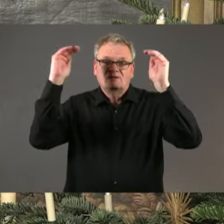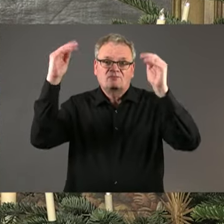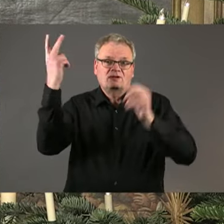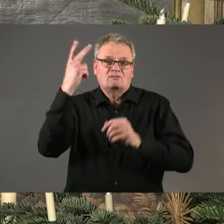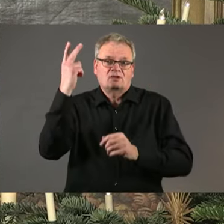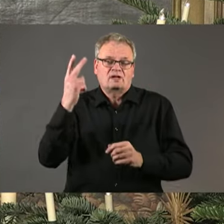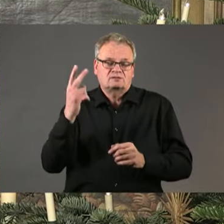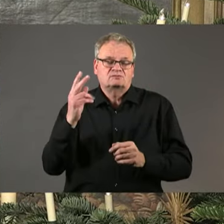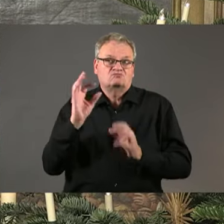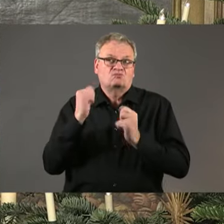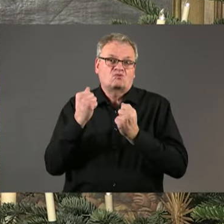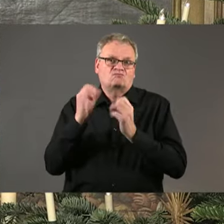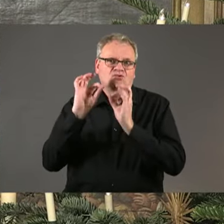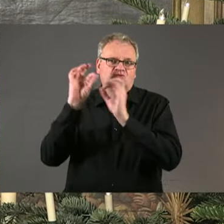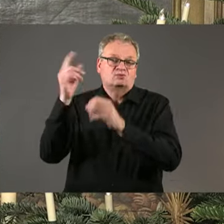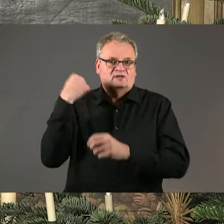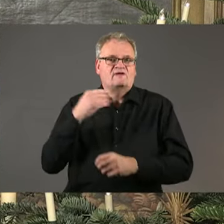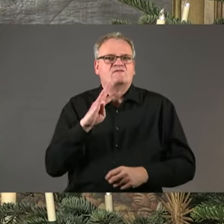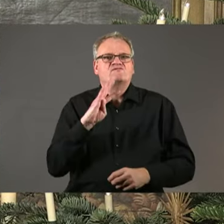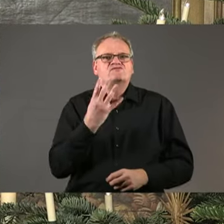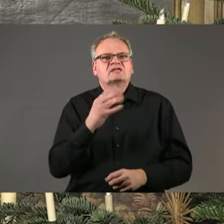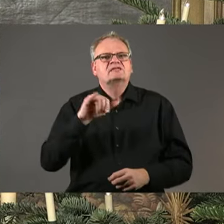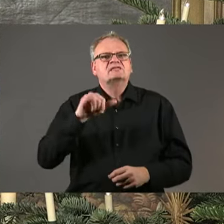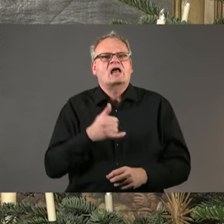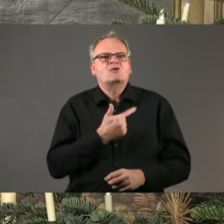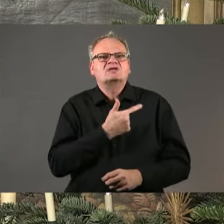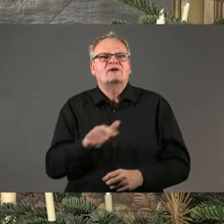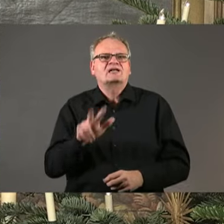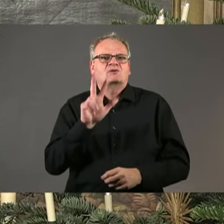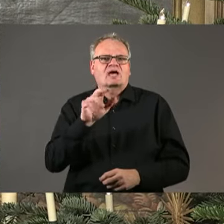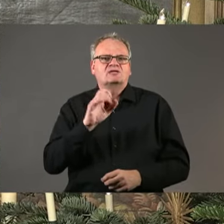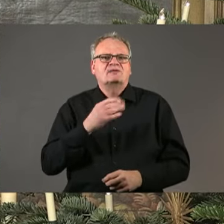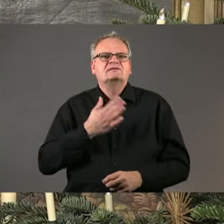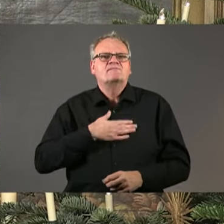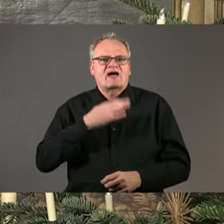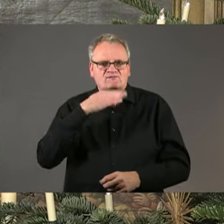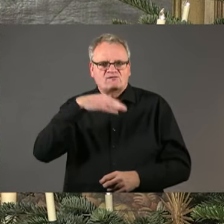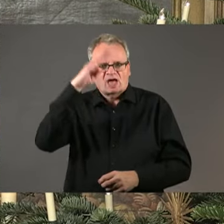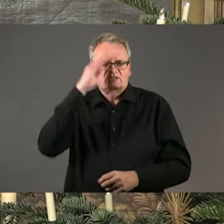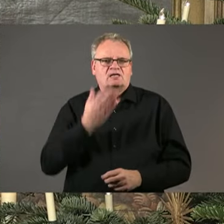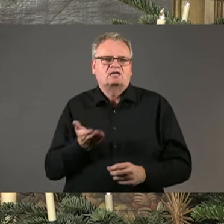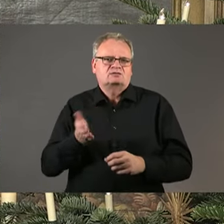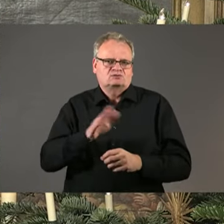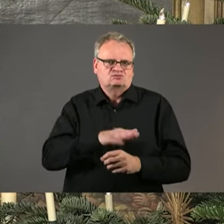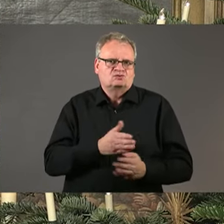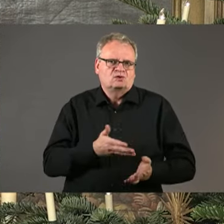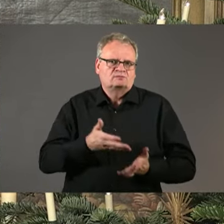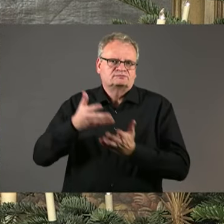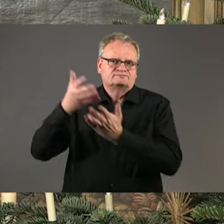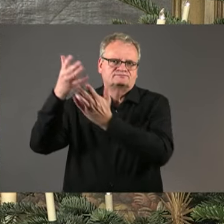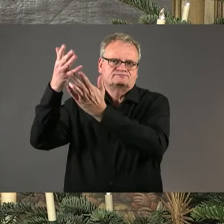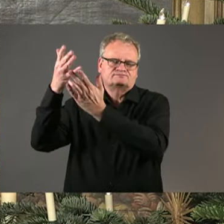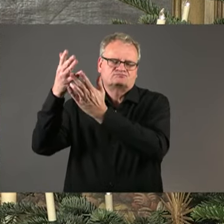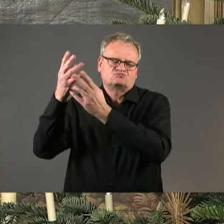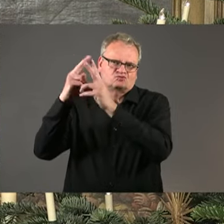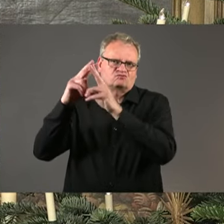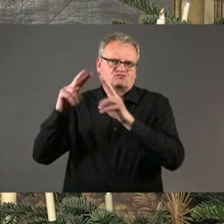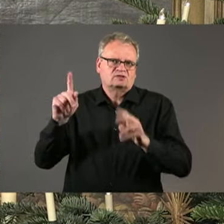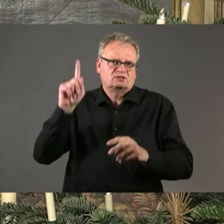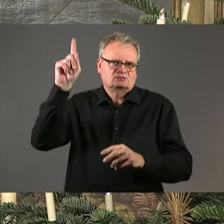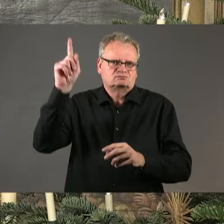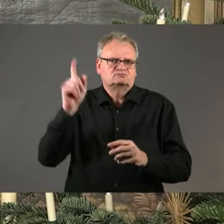geht. Am 4. Januar 2023 hast du meinen Vater zu dir geholt. Möge er Frieden finden.